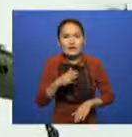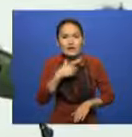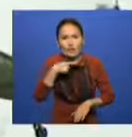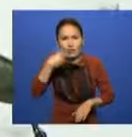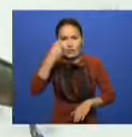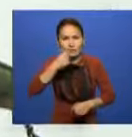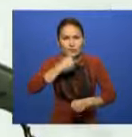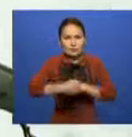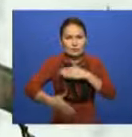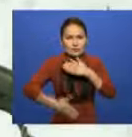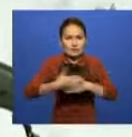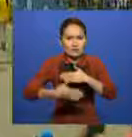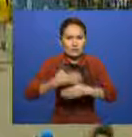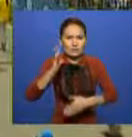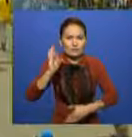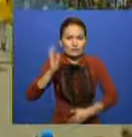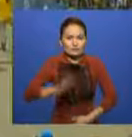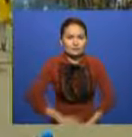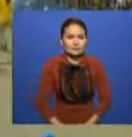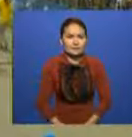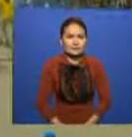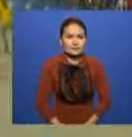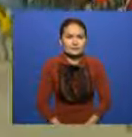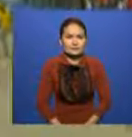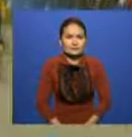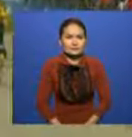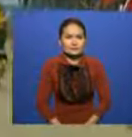өлім жазасын беруді талап етпек.